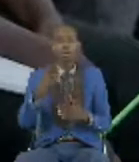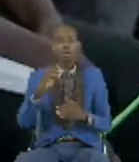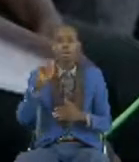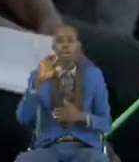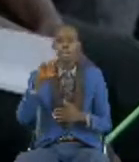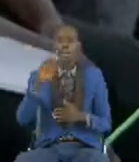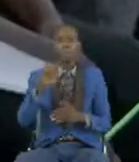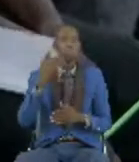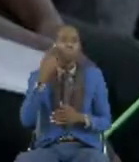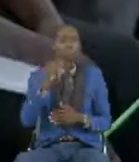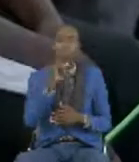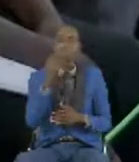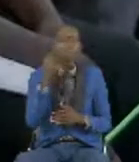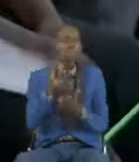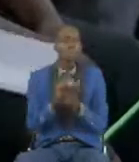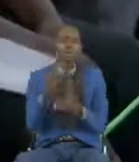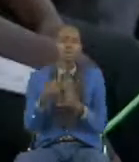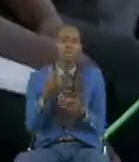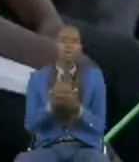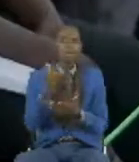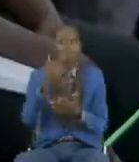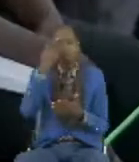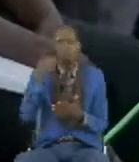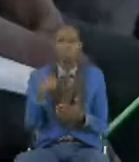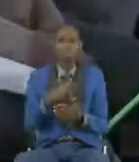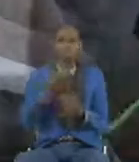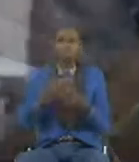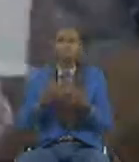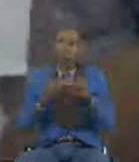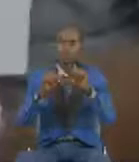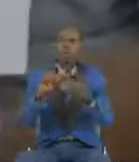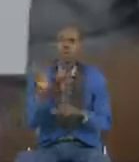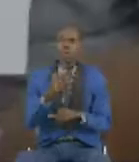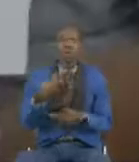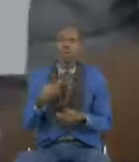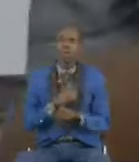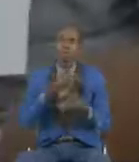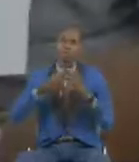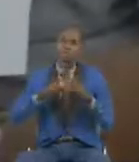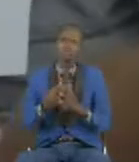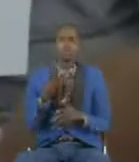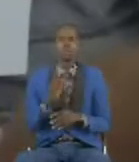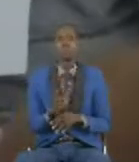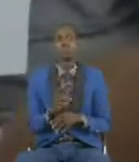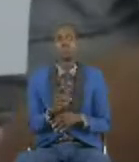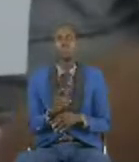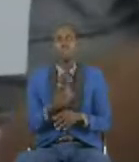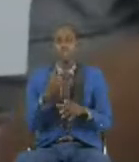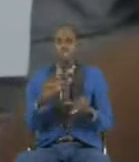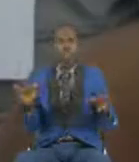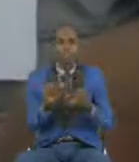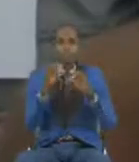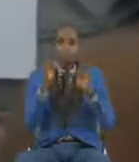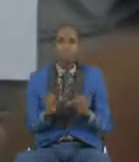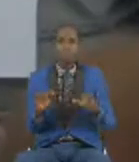ils n'ont pas fini avec Amen. C'est nous qui devons continuer ce qu'ils ont commencé. Vous devez continuer. La même puissance, dans